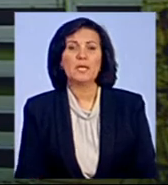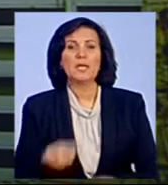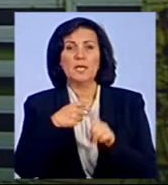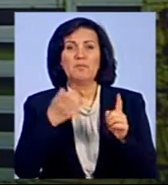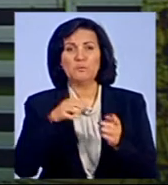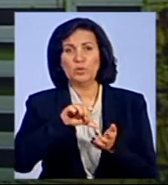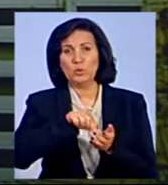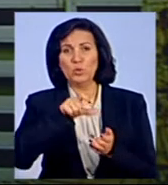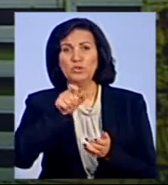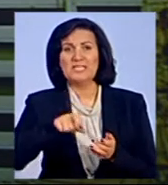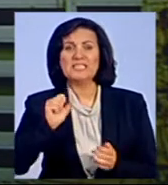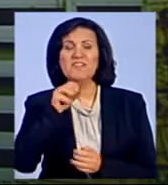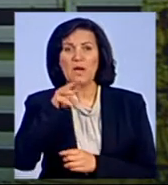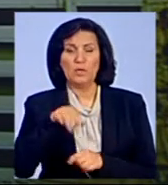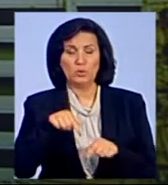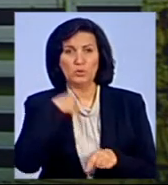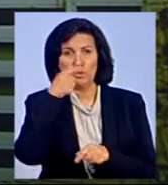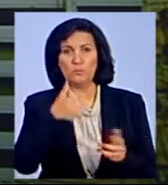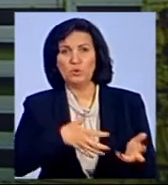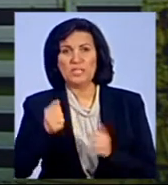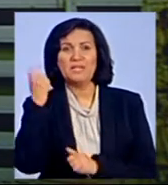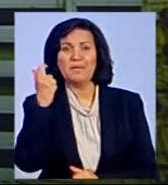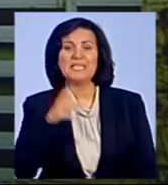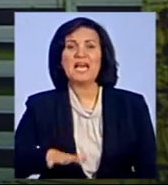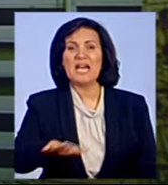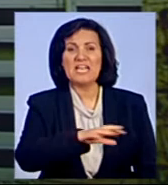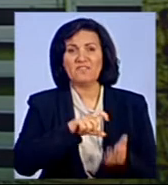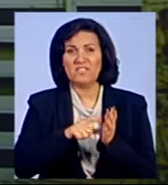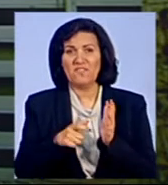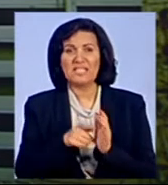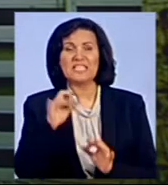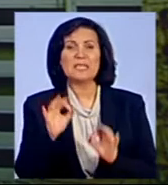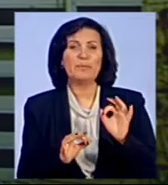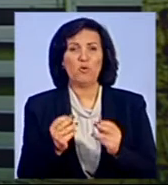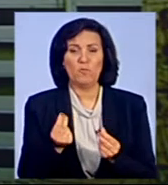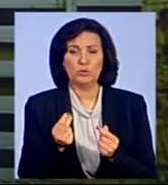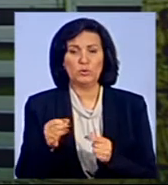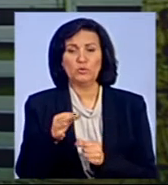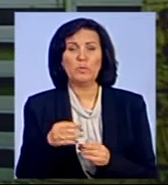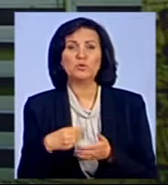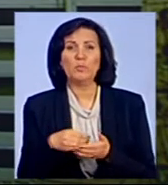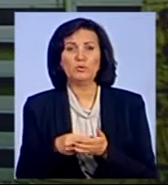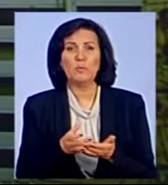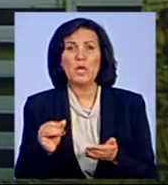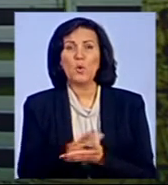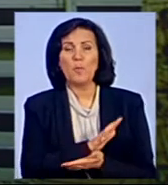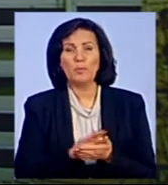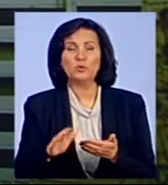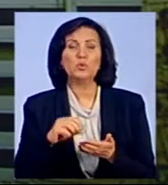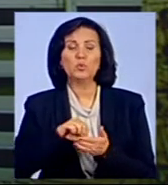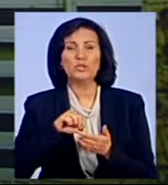Півсотні учасників АТО цьогоріч можуть отримати на Харківщині квартири за пільговою ціною. З обласного бюджету компенсують учасникам